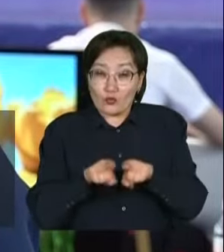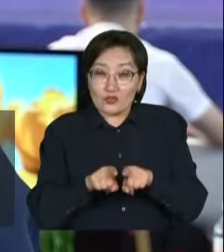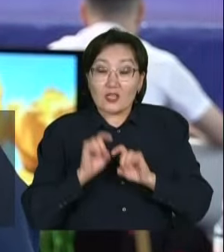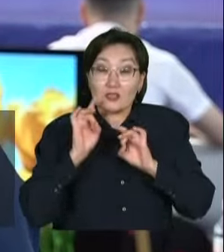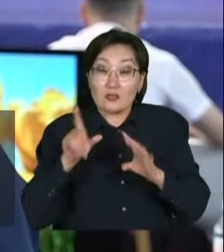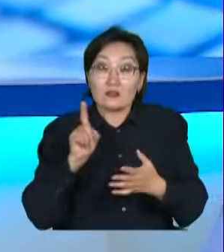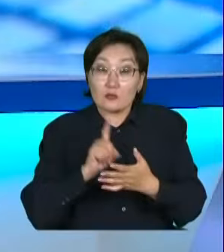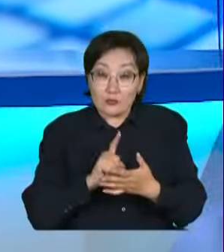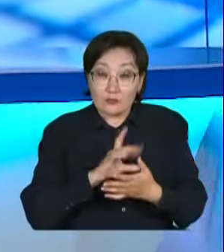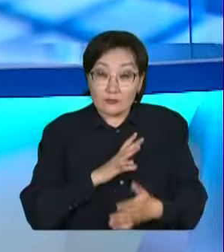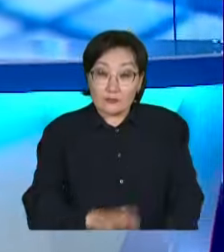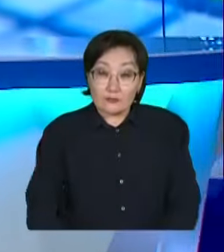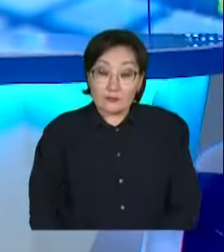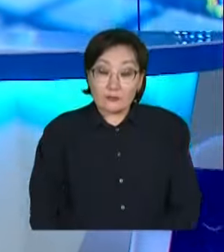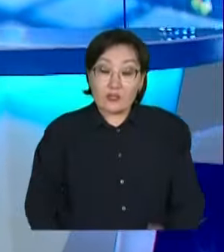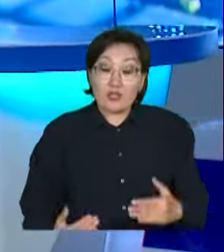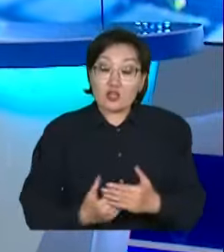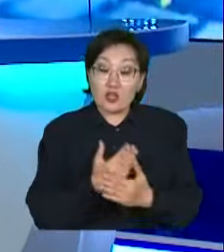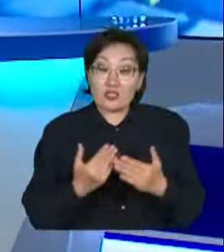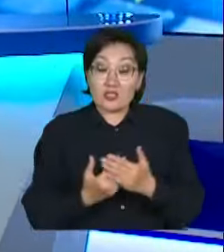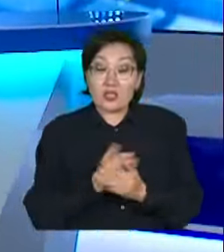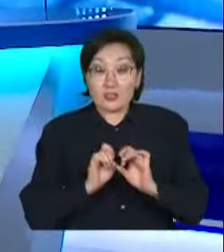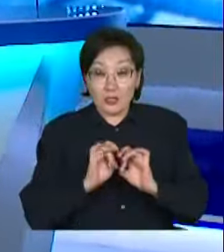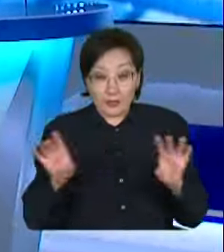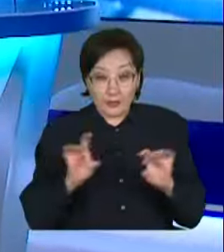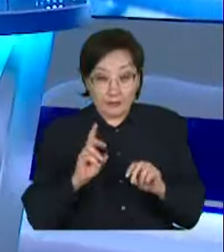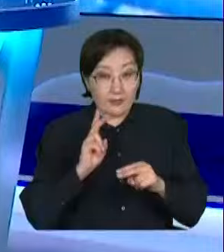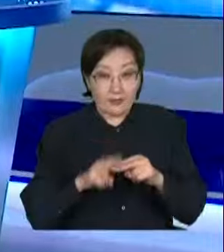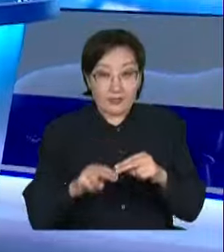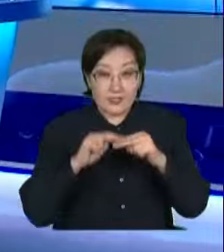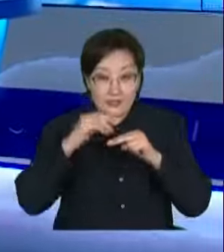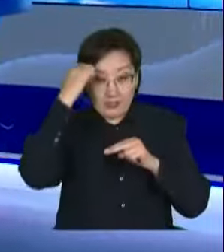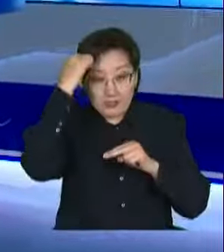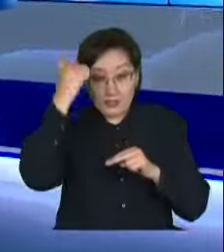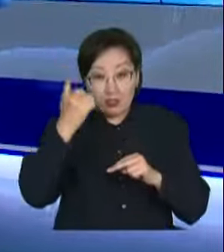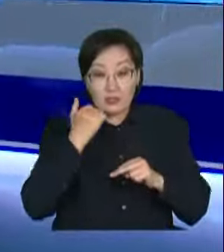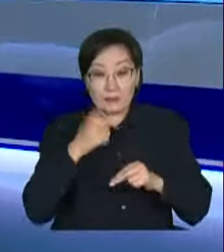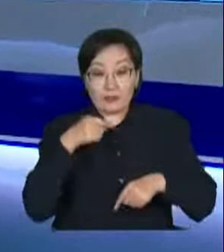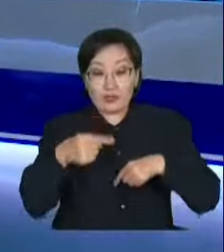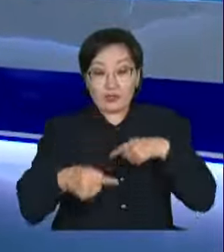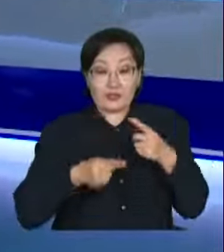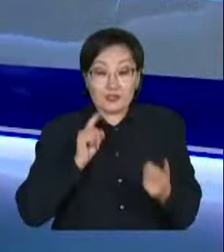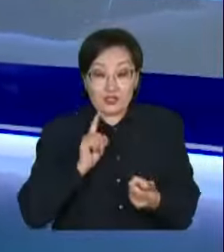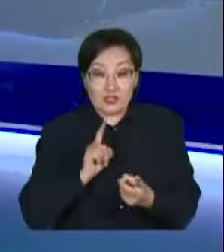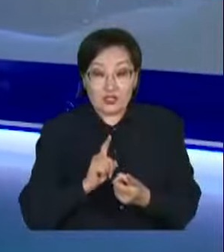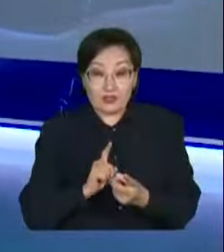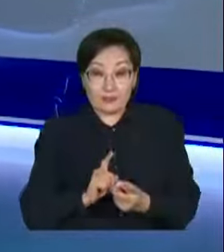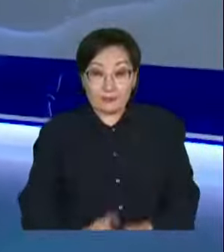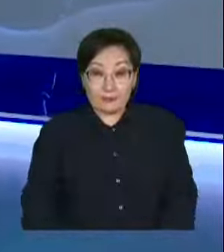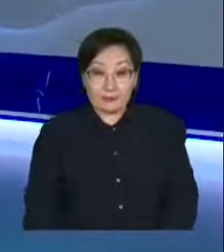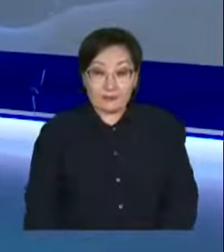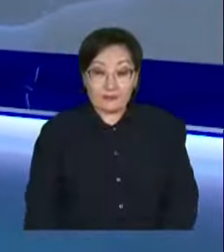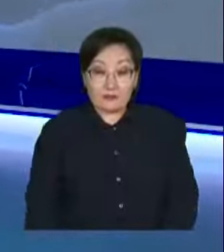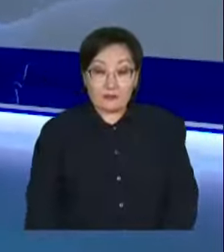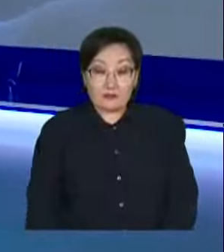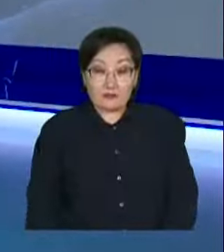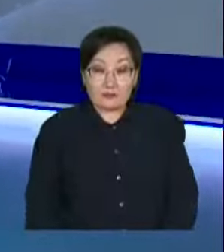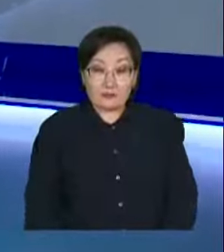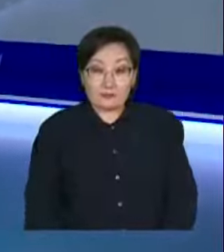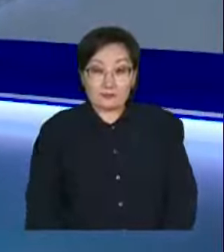керек. Жаңалықтар қызметінің әзірлеген күндізгі шығарылымы осымен тәмам. Қорытынды шығарылым эфирге 19:00-де шығады.